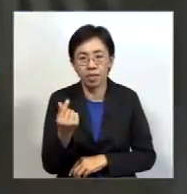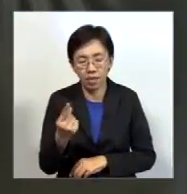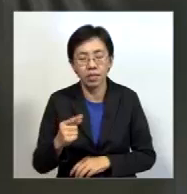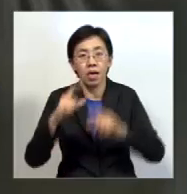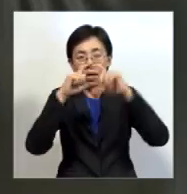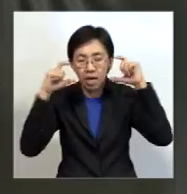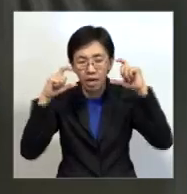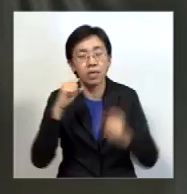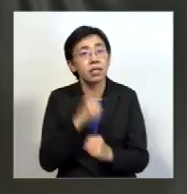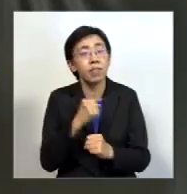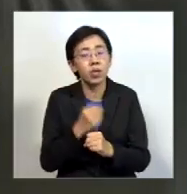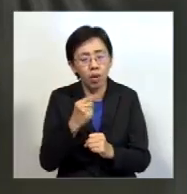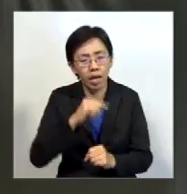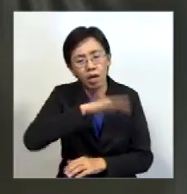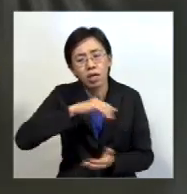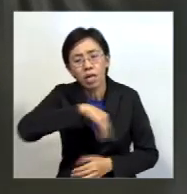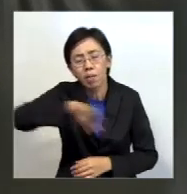น้ากากอนามัยได้นะครับวันละ